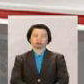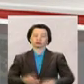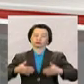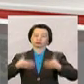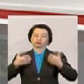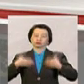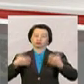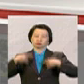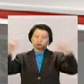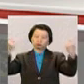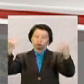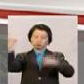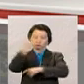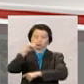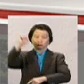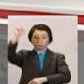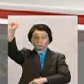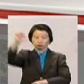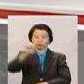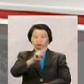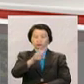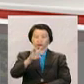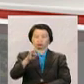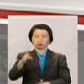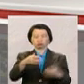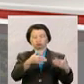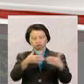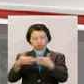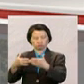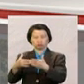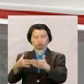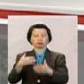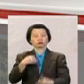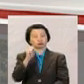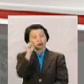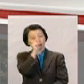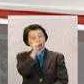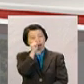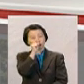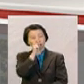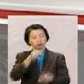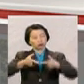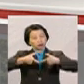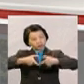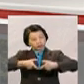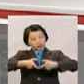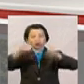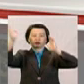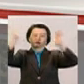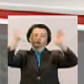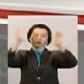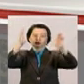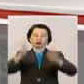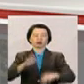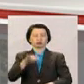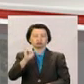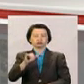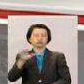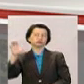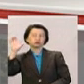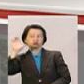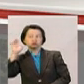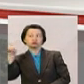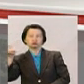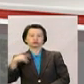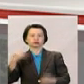Kemeriahan sambutan Hari Kebangsaan 2018 diteruskan dengan acara konsert Sayang Malaysia. Ya, dengan kata konsert khas itu